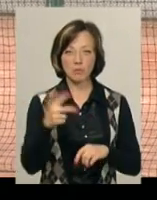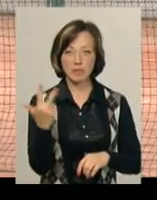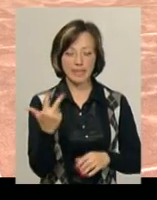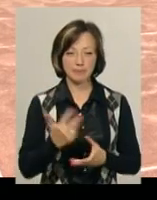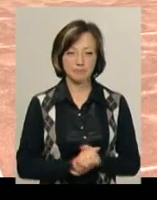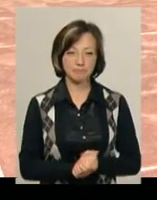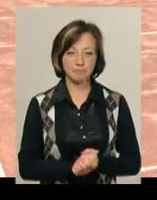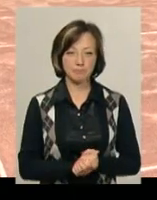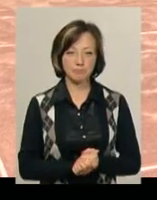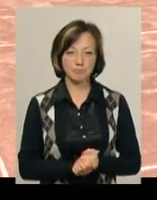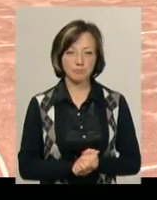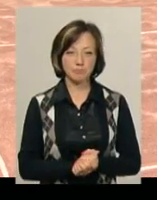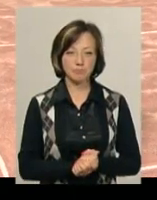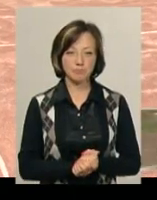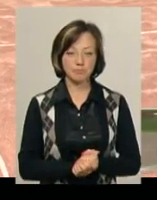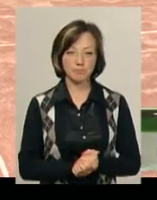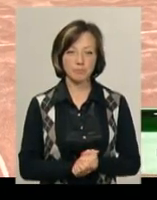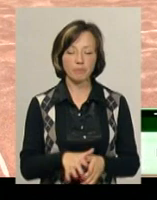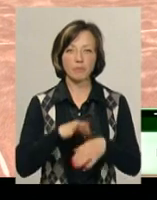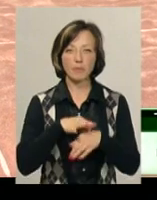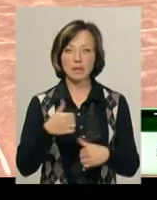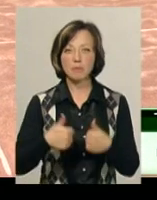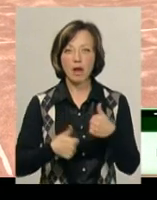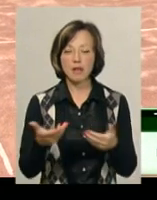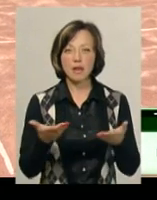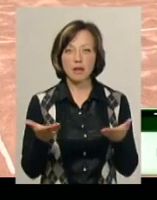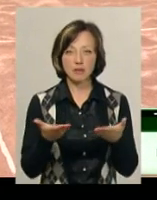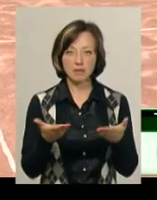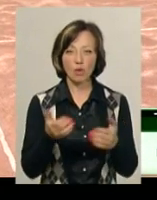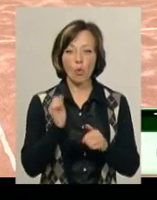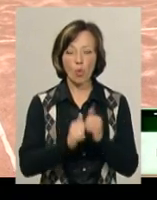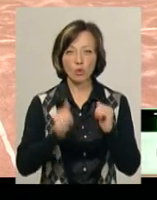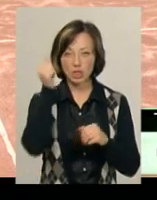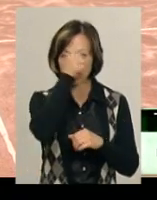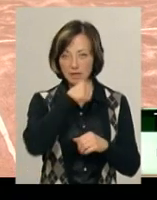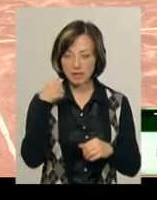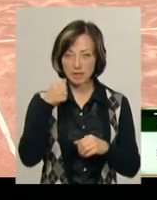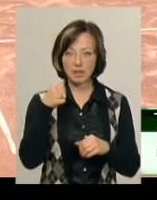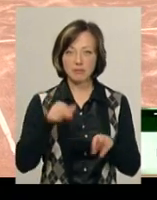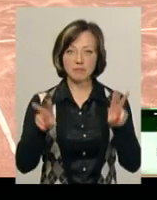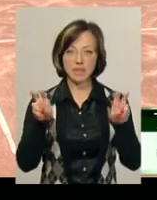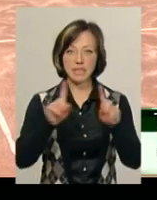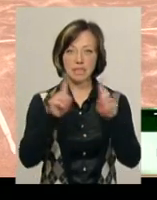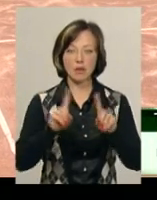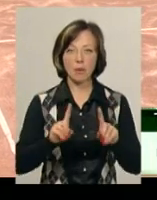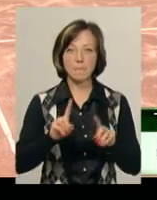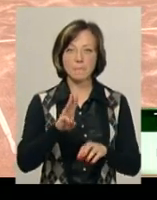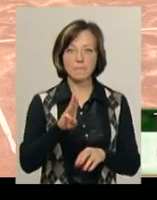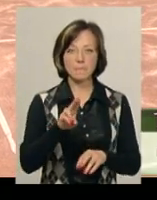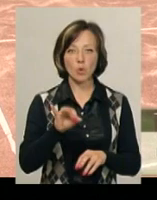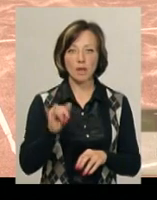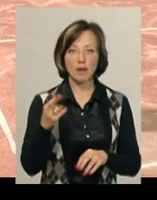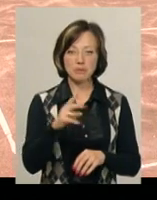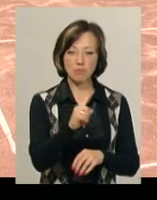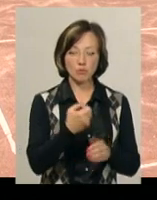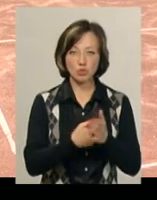3. Проходить змагання, які проводяться кожен рік, «Зірки Поділля». Вони починаються з 1 по